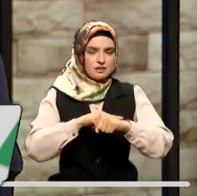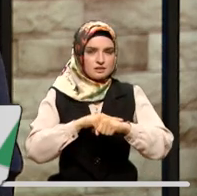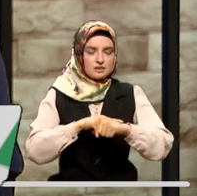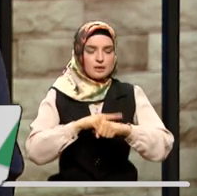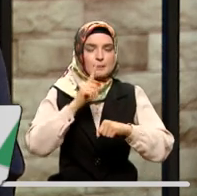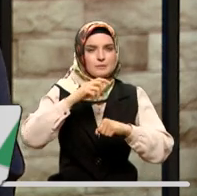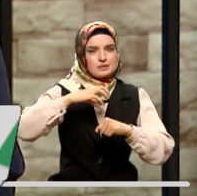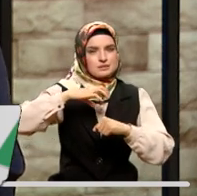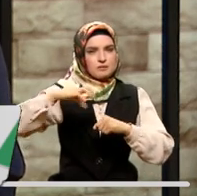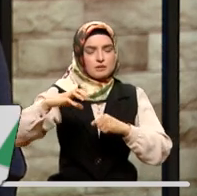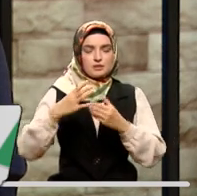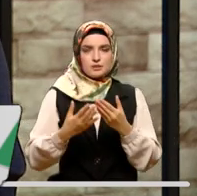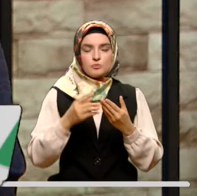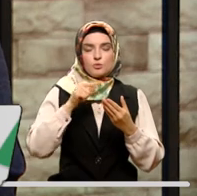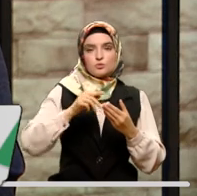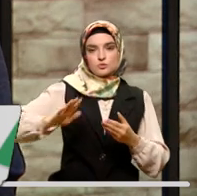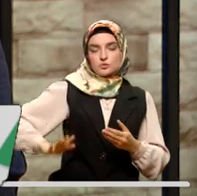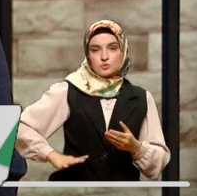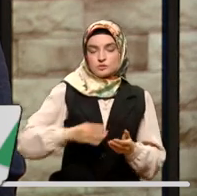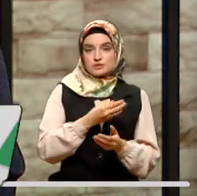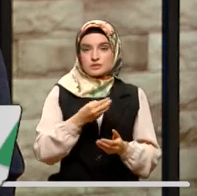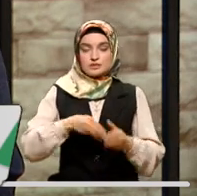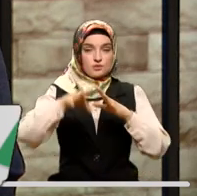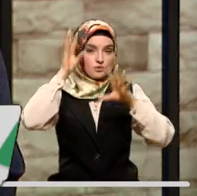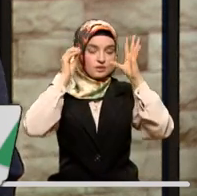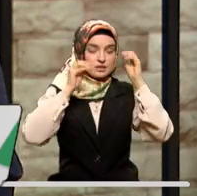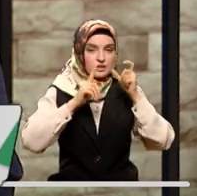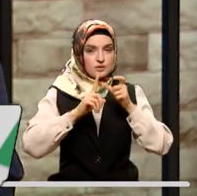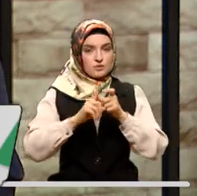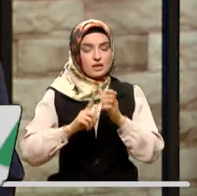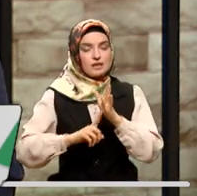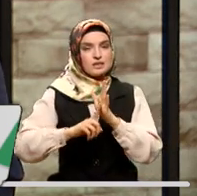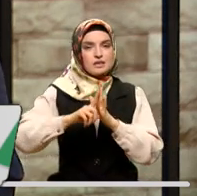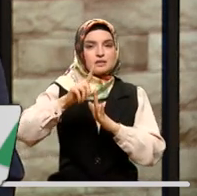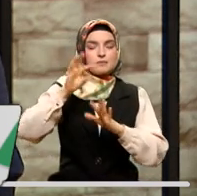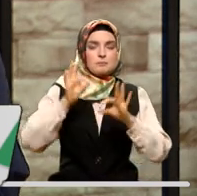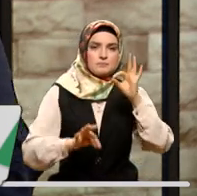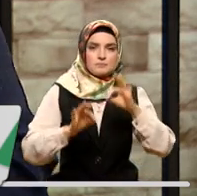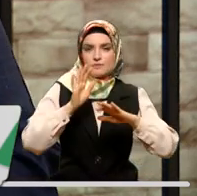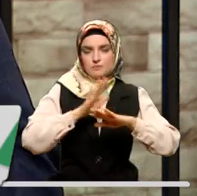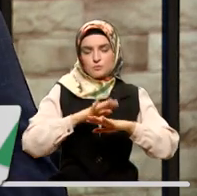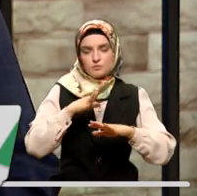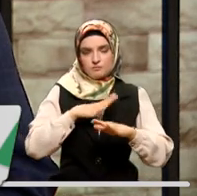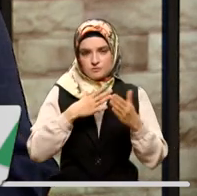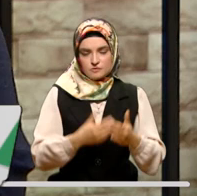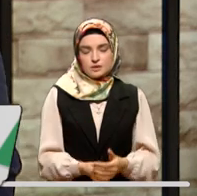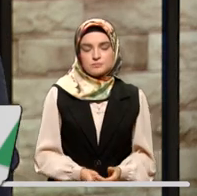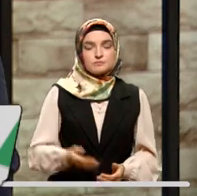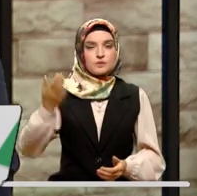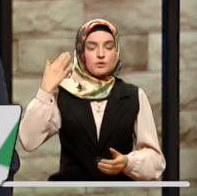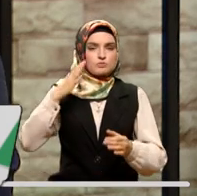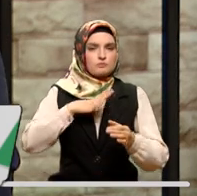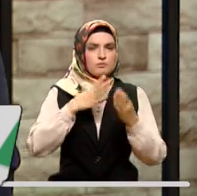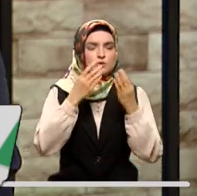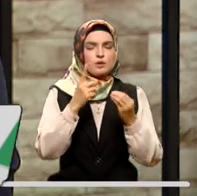bir zaman dilimiyle çocuklarımızın öğrendiklerini koruyarak geliştirmeye planlıyoruz. Yani daha önce var olan bir program